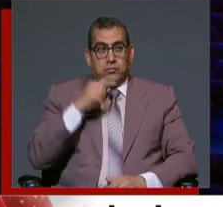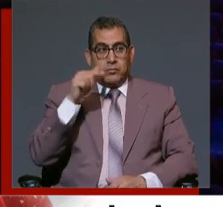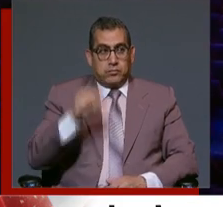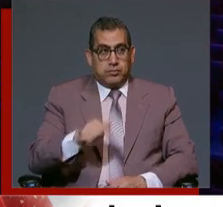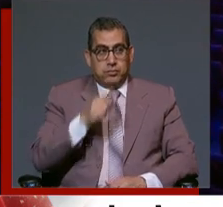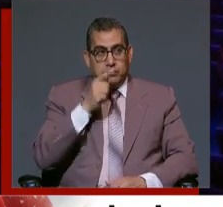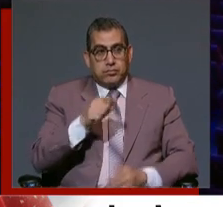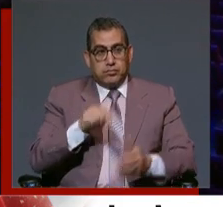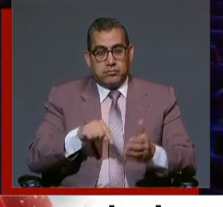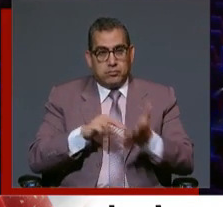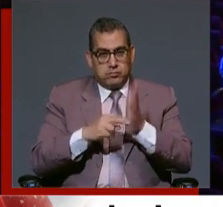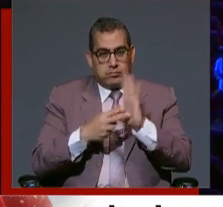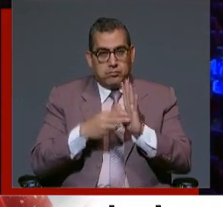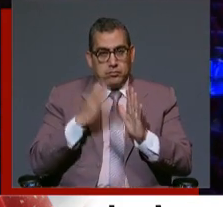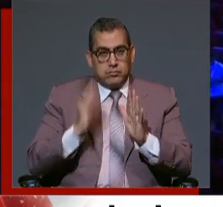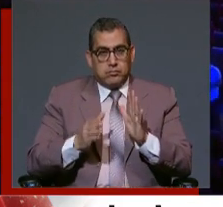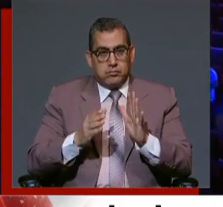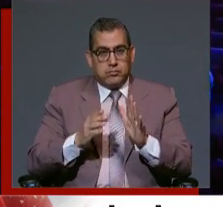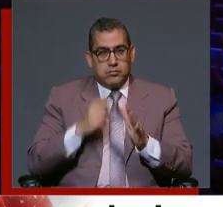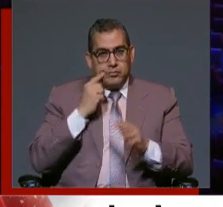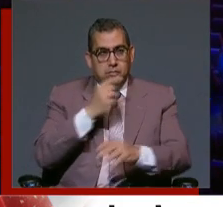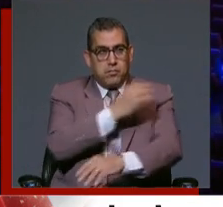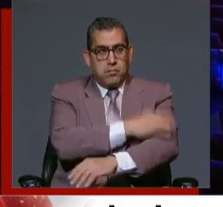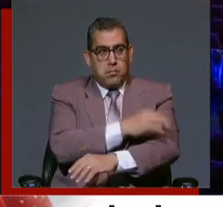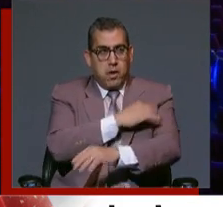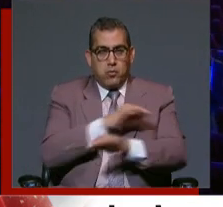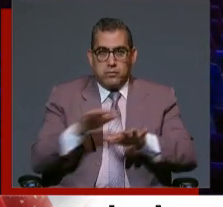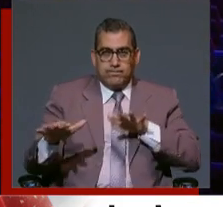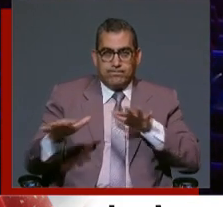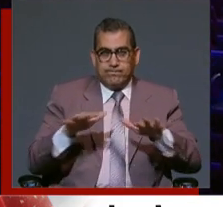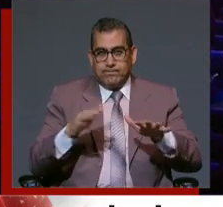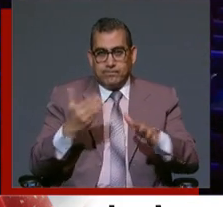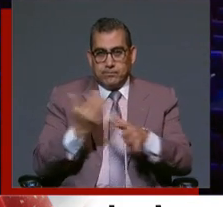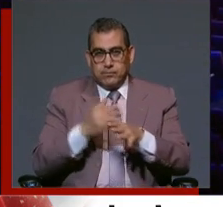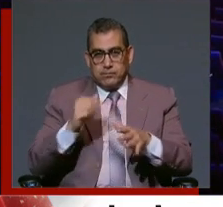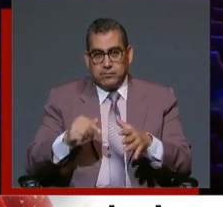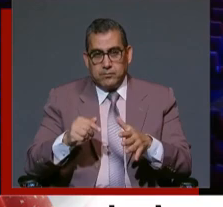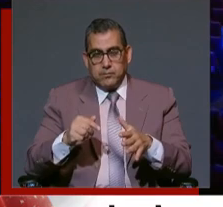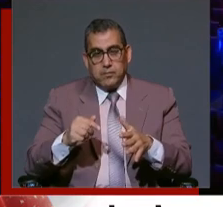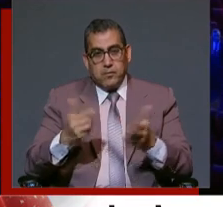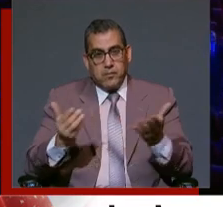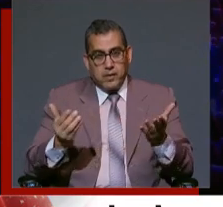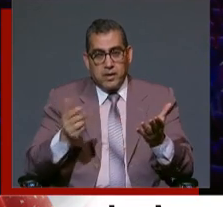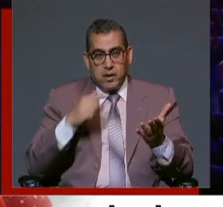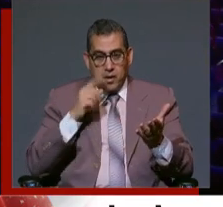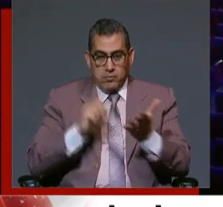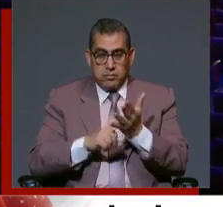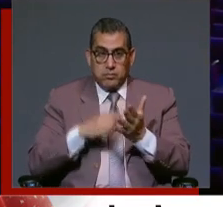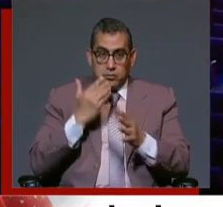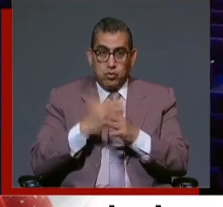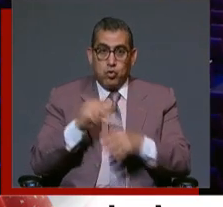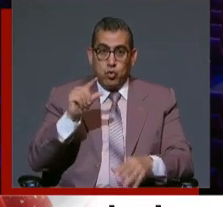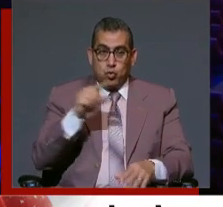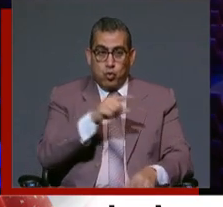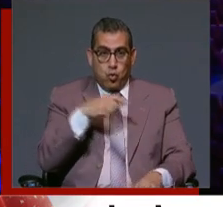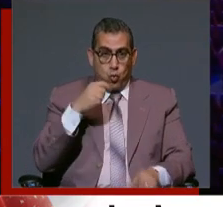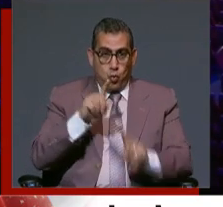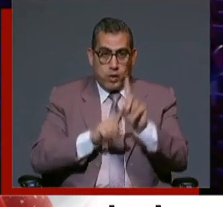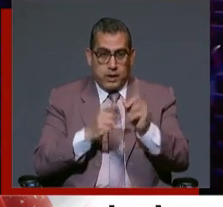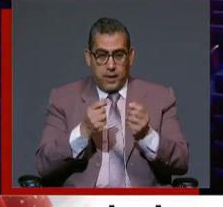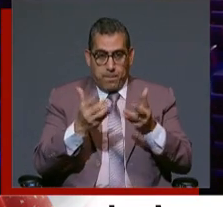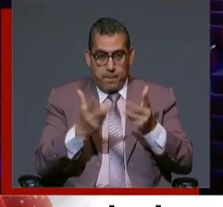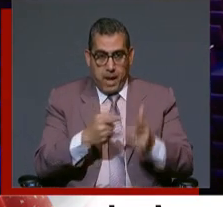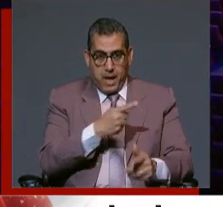اتجاه للمحاولة الحثيثة، عالم يموج بالصعوبات كما تحدث دكتور محمد معيط